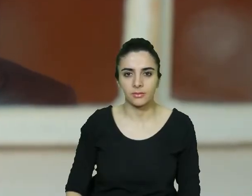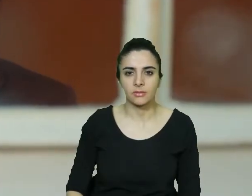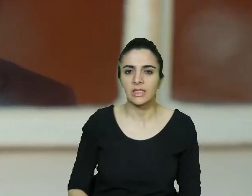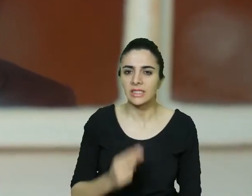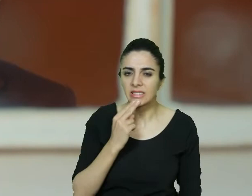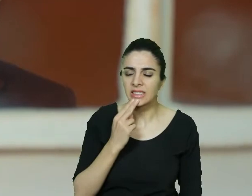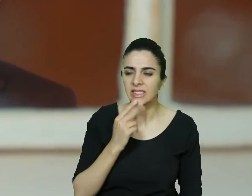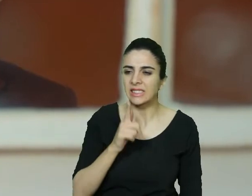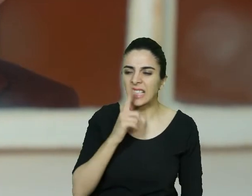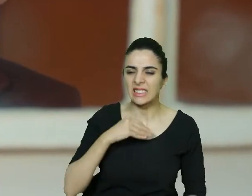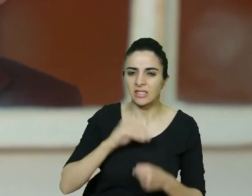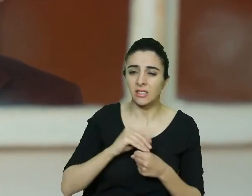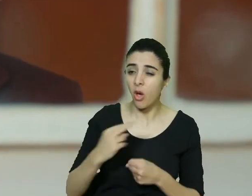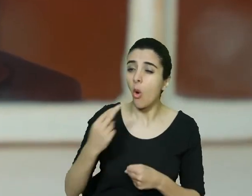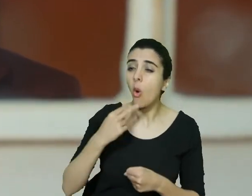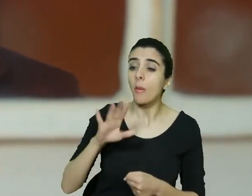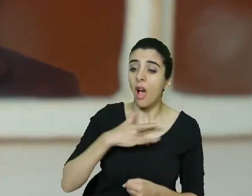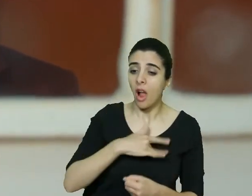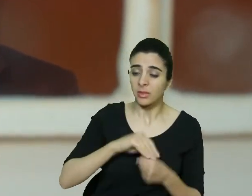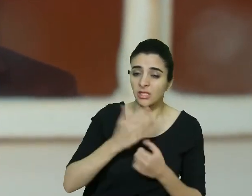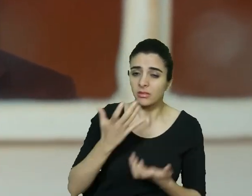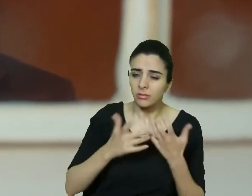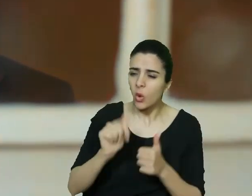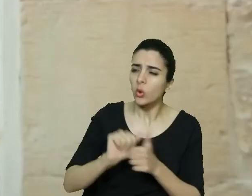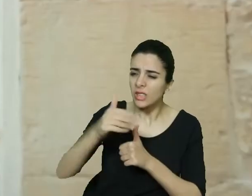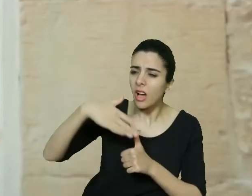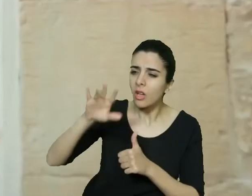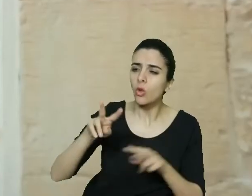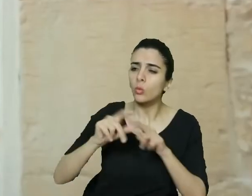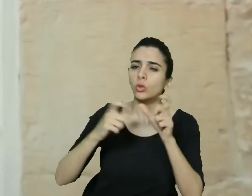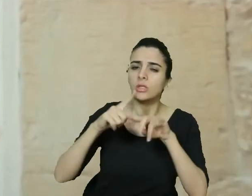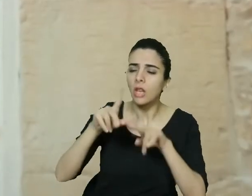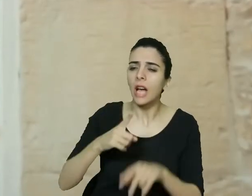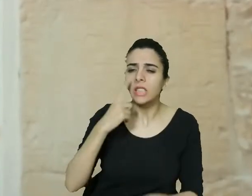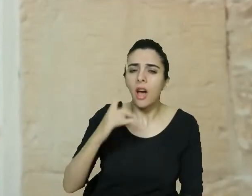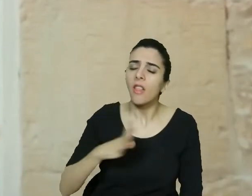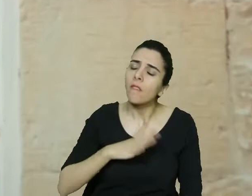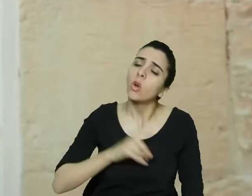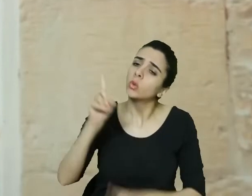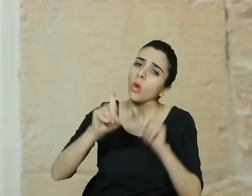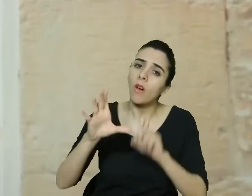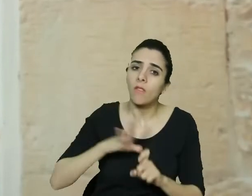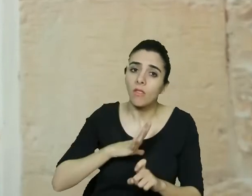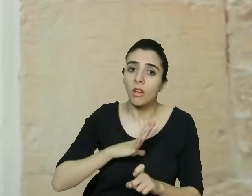Görmüyorsan yürek yangınımı, Sina'ya git. Musa şahit, Tuğra sor. Tecellisi aşkın neymiş